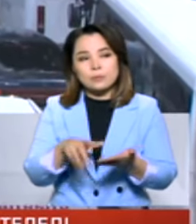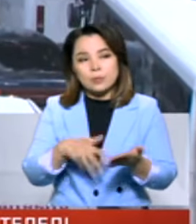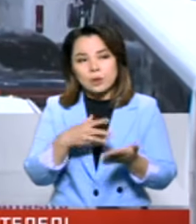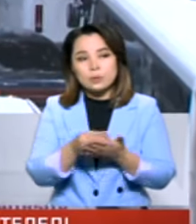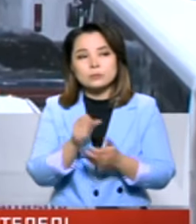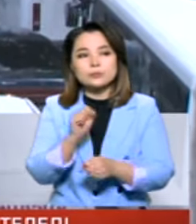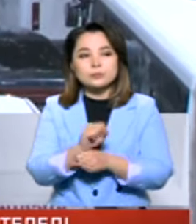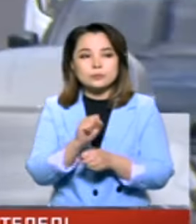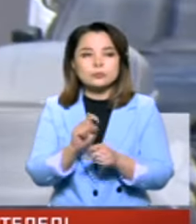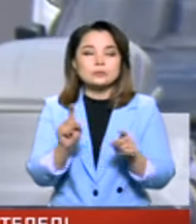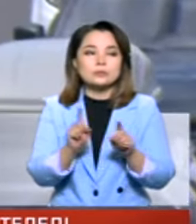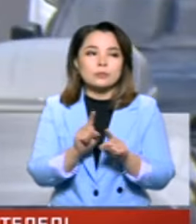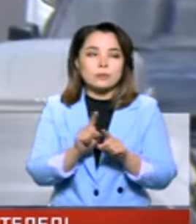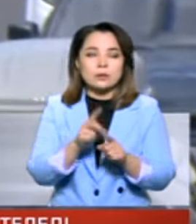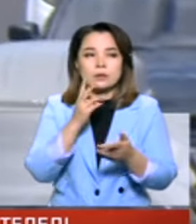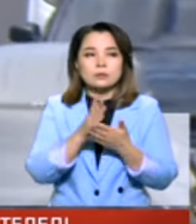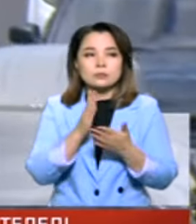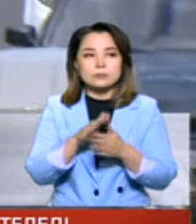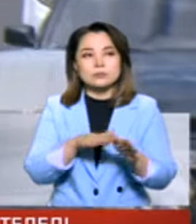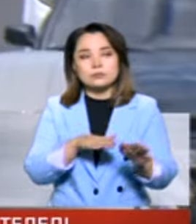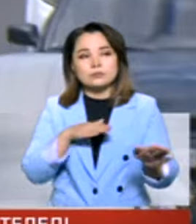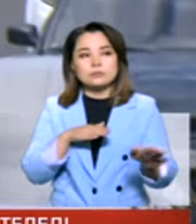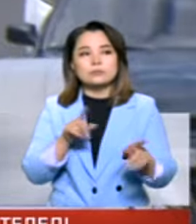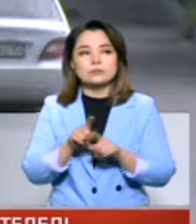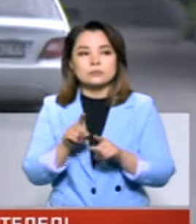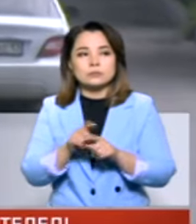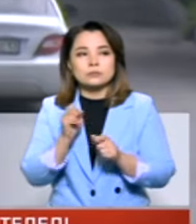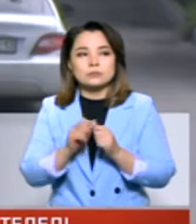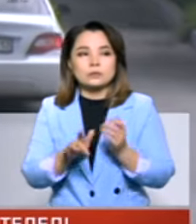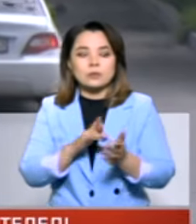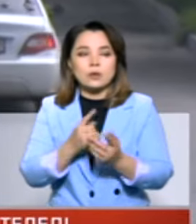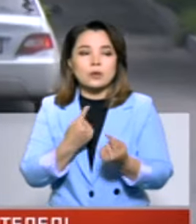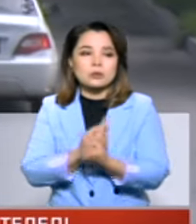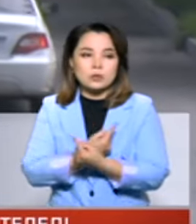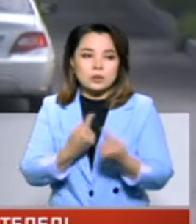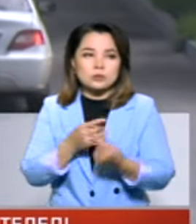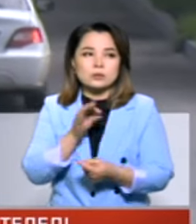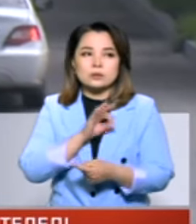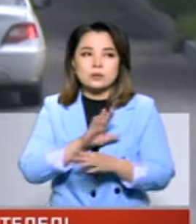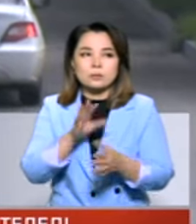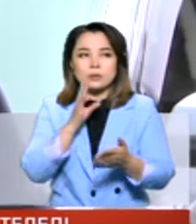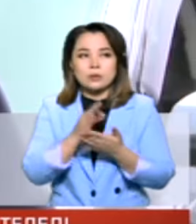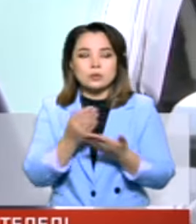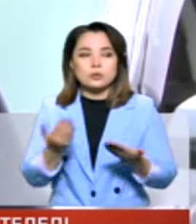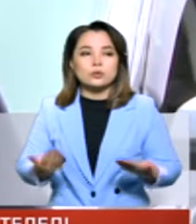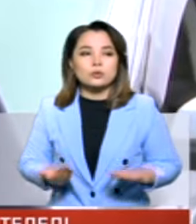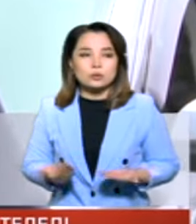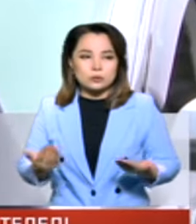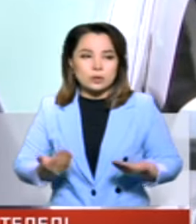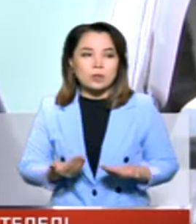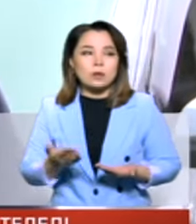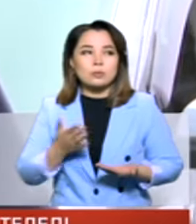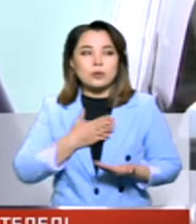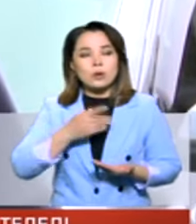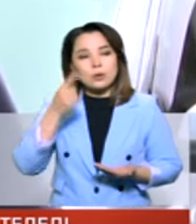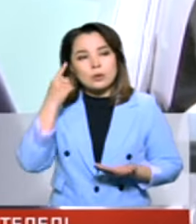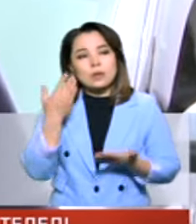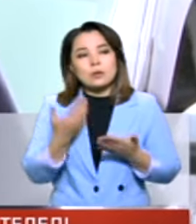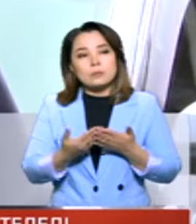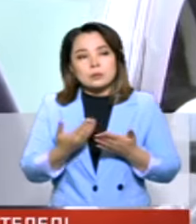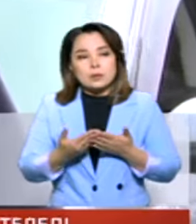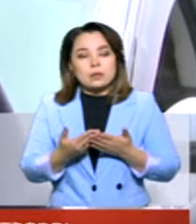көлік кептелісін азайтуы мүмкін. Алайда қала шетінен күнде қатынайтындар үшін тиімсіз, дейді тұрғындар. Менің ойым, енді біз